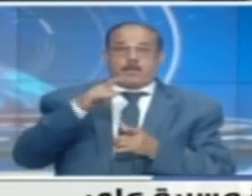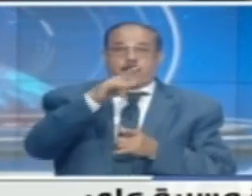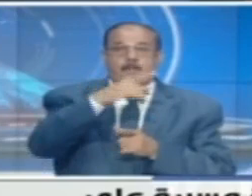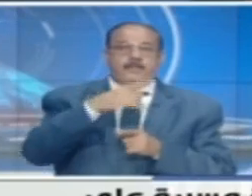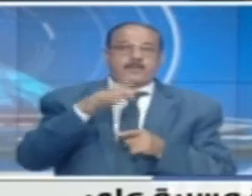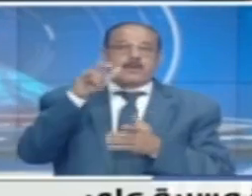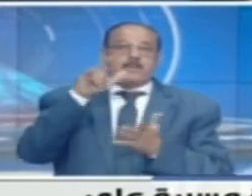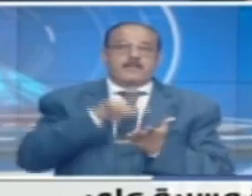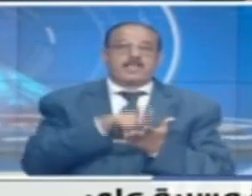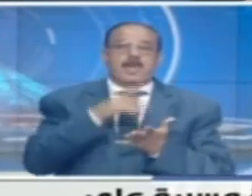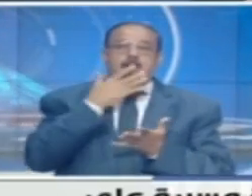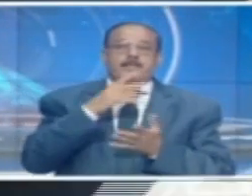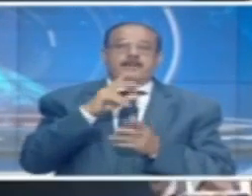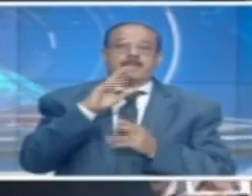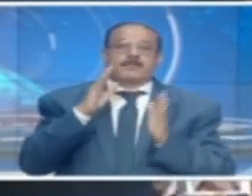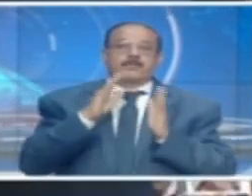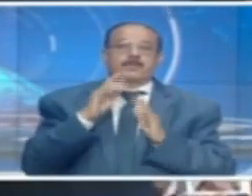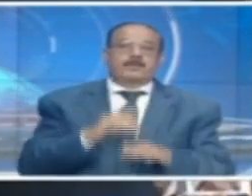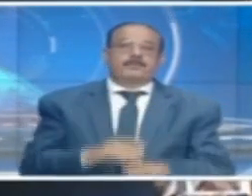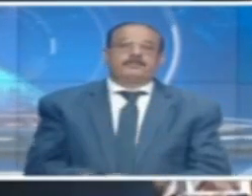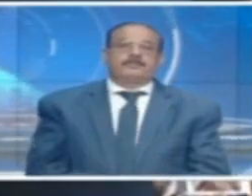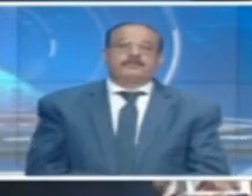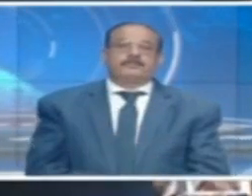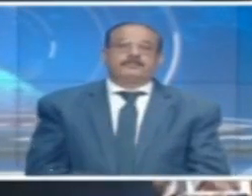اتجاه مطار أبها الدولي.